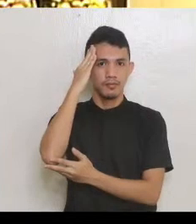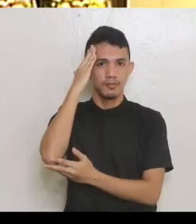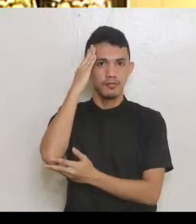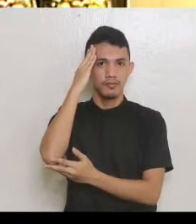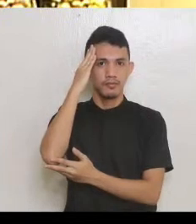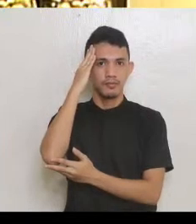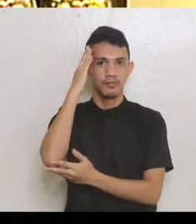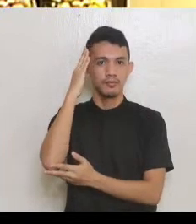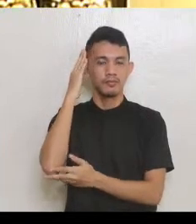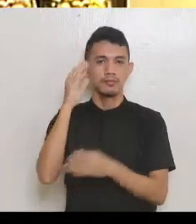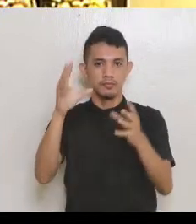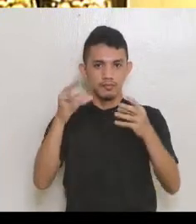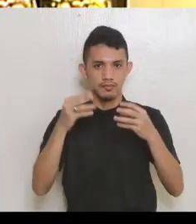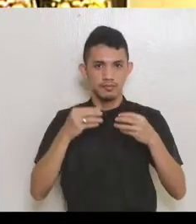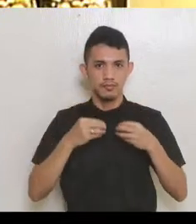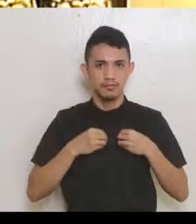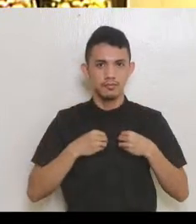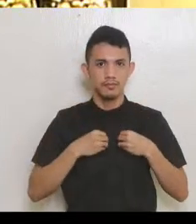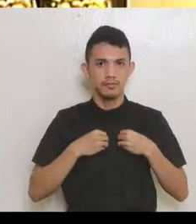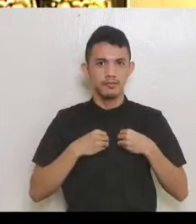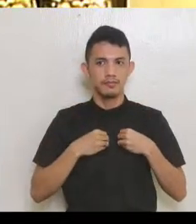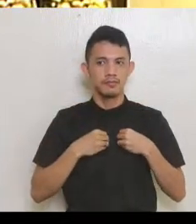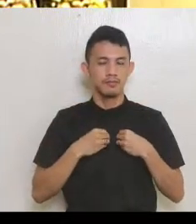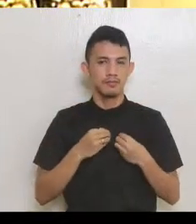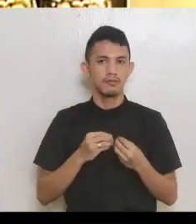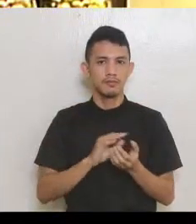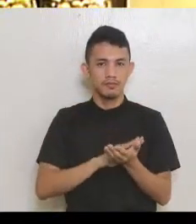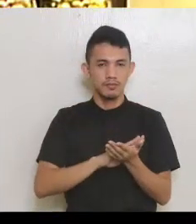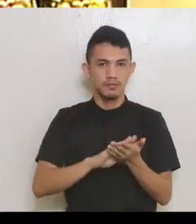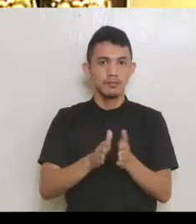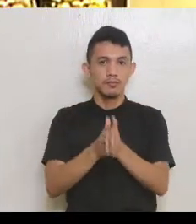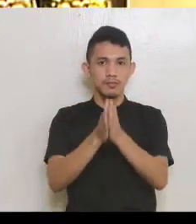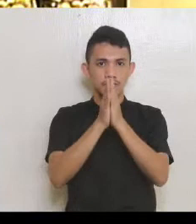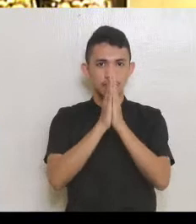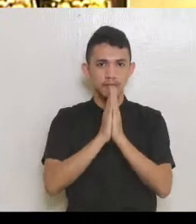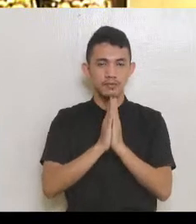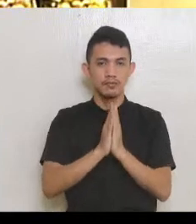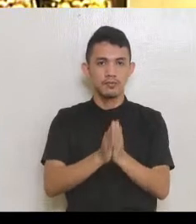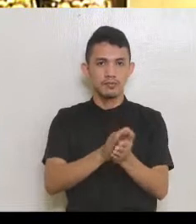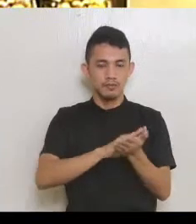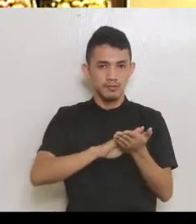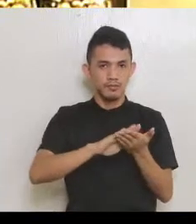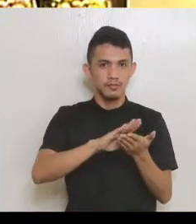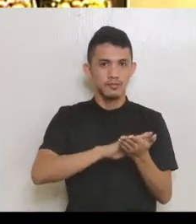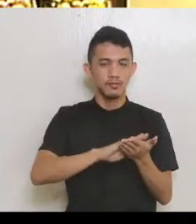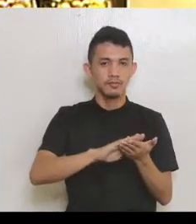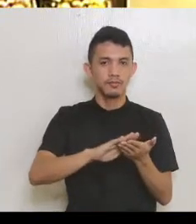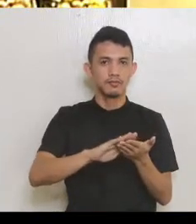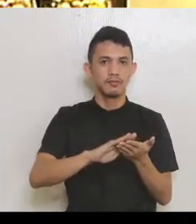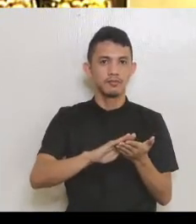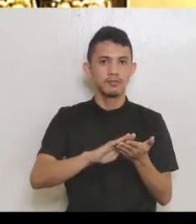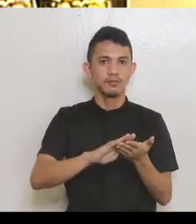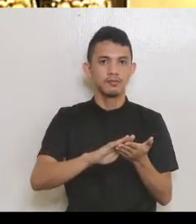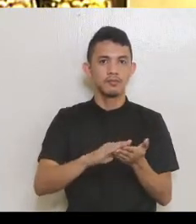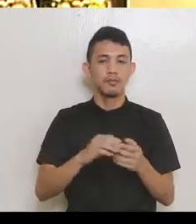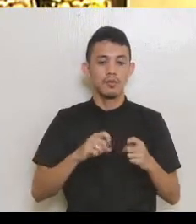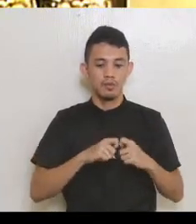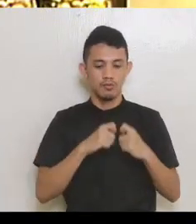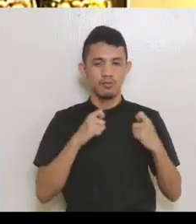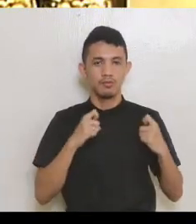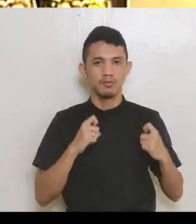angkunon, hinulsulan, pangayuan sa pasaylo, atong mga